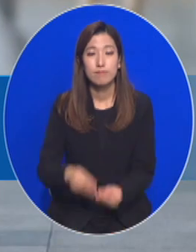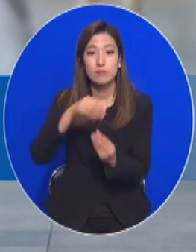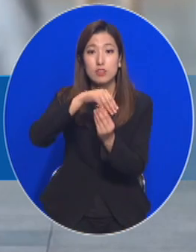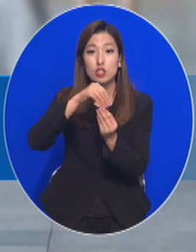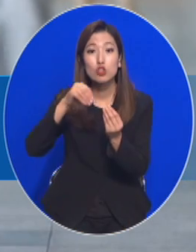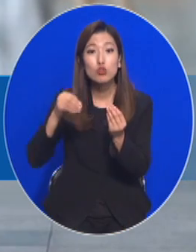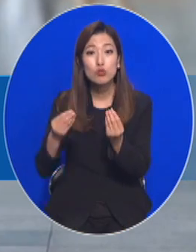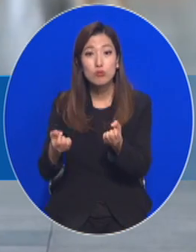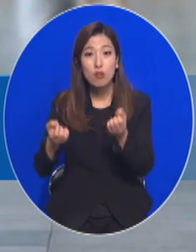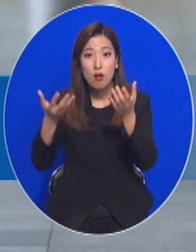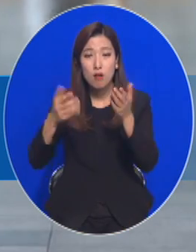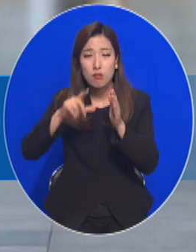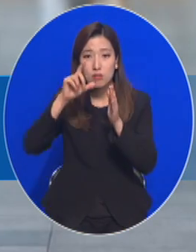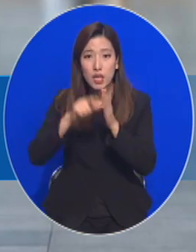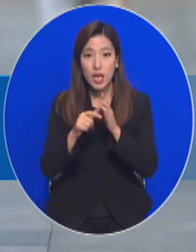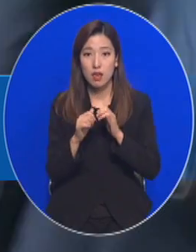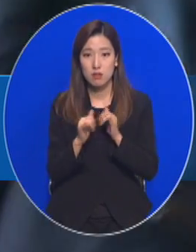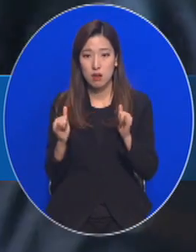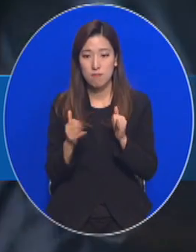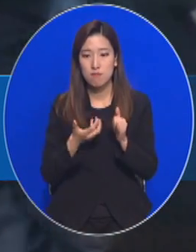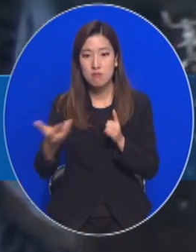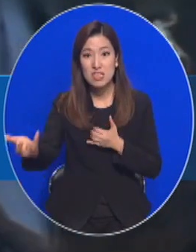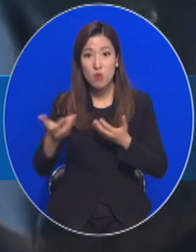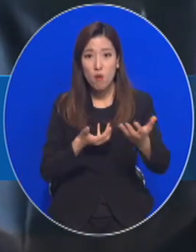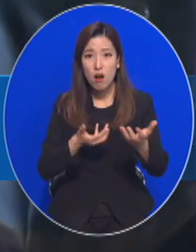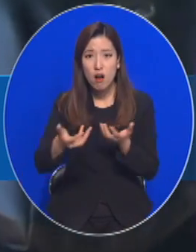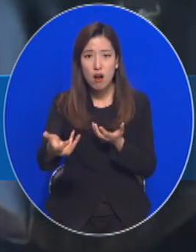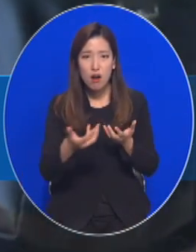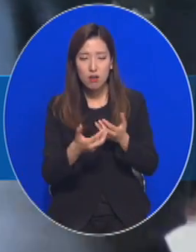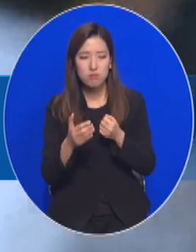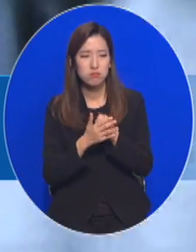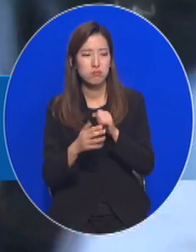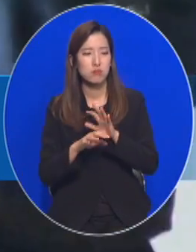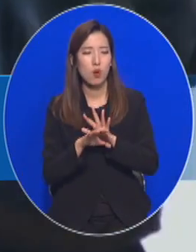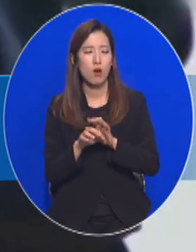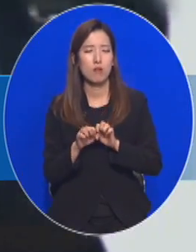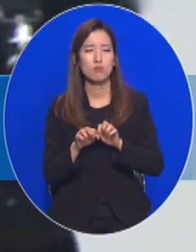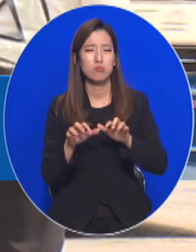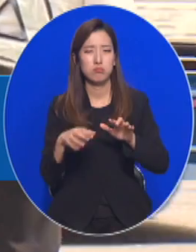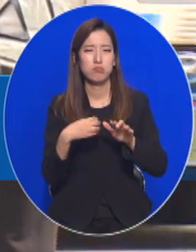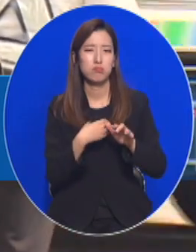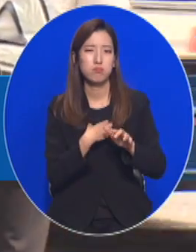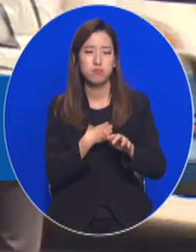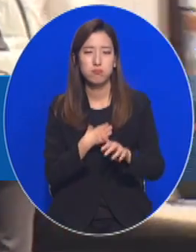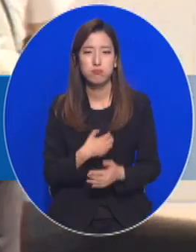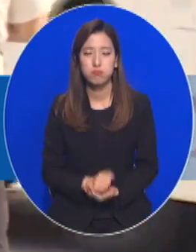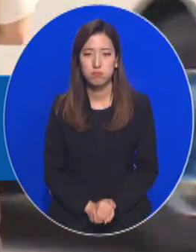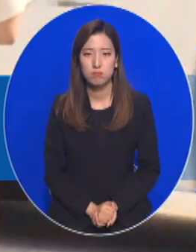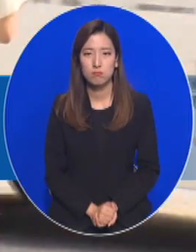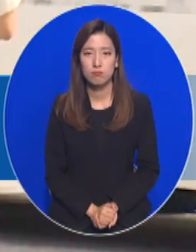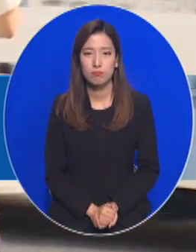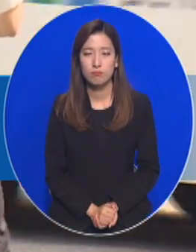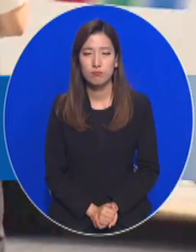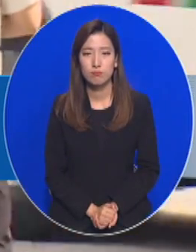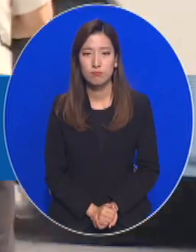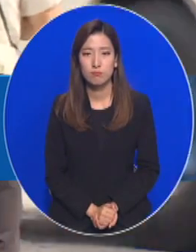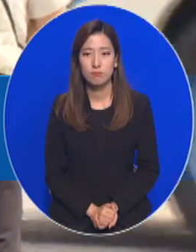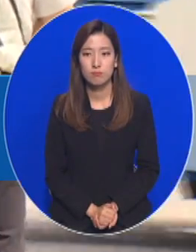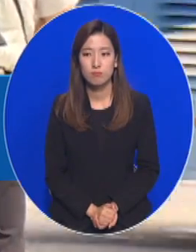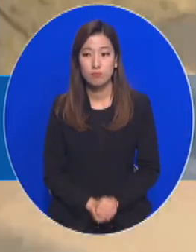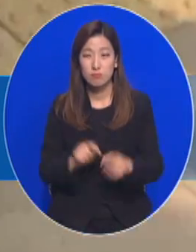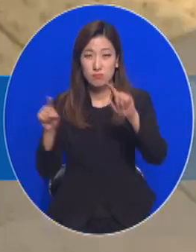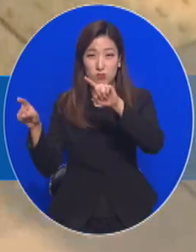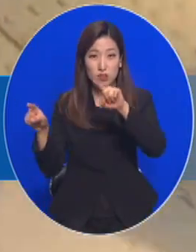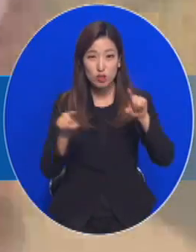대규모 인구 이동에 따른 감염 전파 확산 위험도 대비해야 합니다 방역당국은 전곡이 동향을